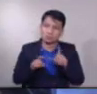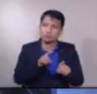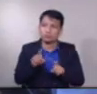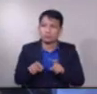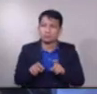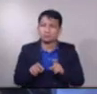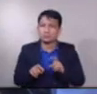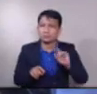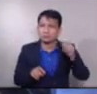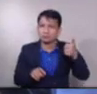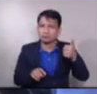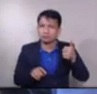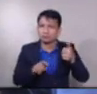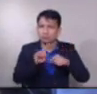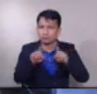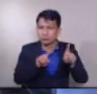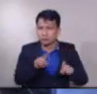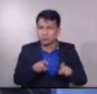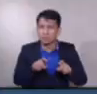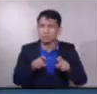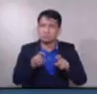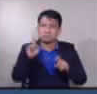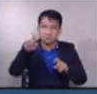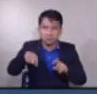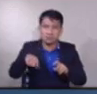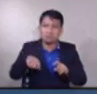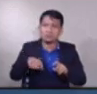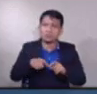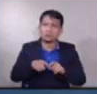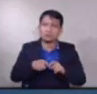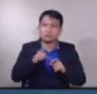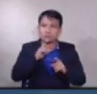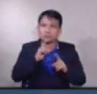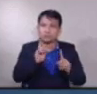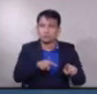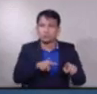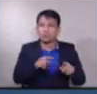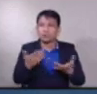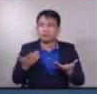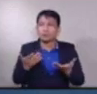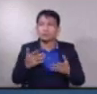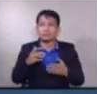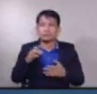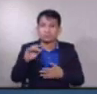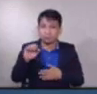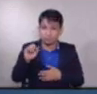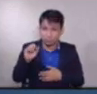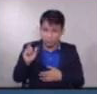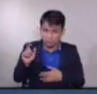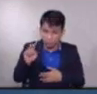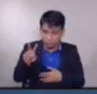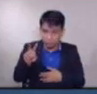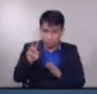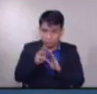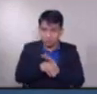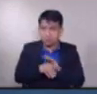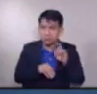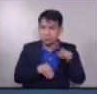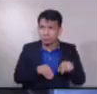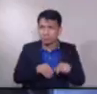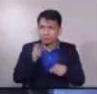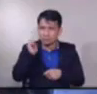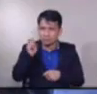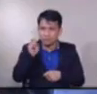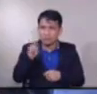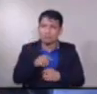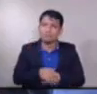aming tanungan, may 10 tanong kami na dapat masagot mo sa loob lamang ng 2 minuto. Kaya kailangan